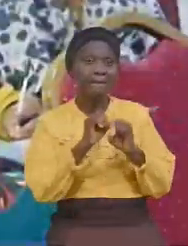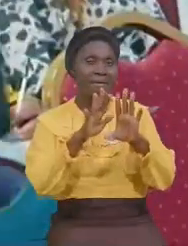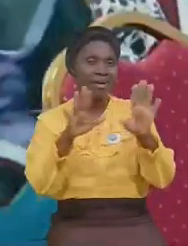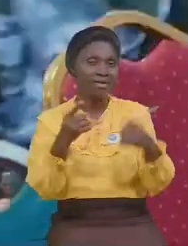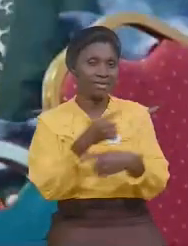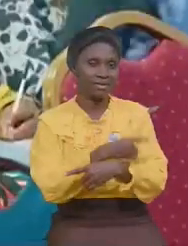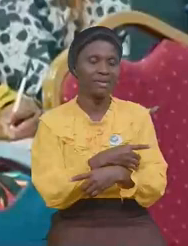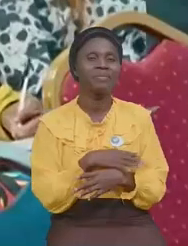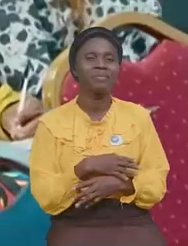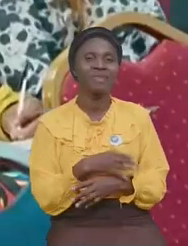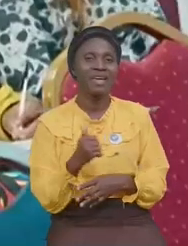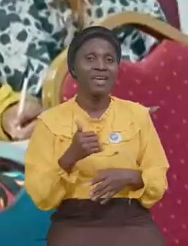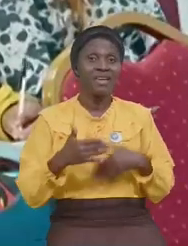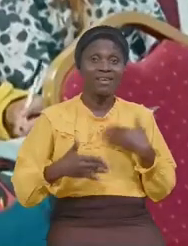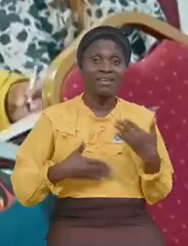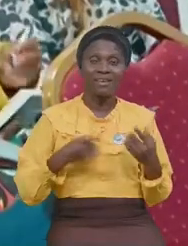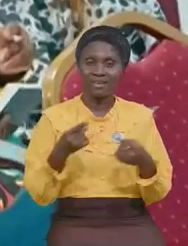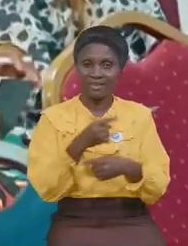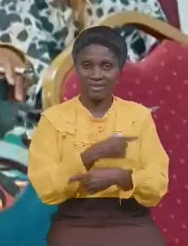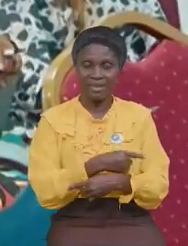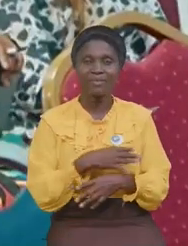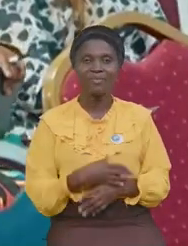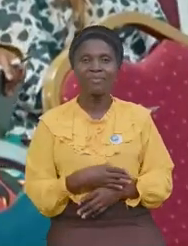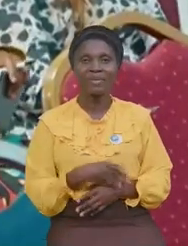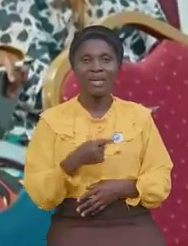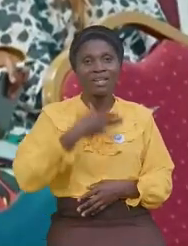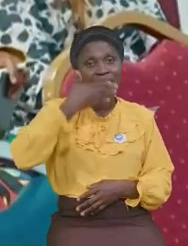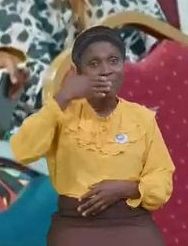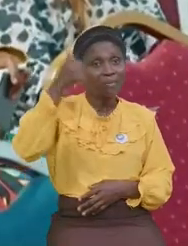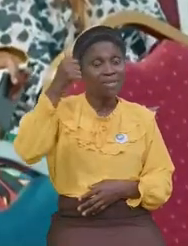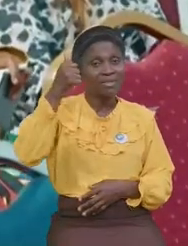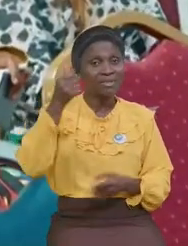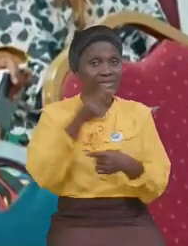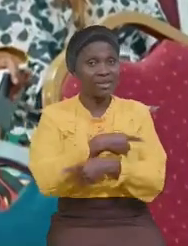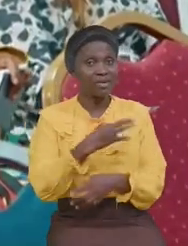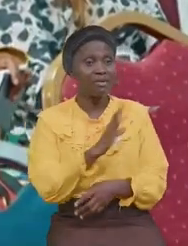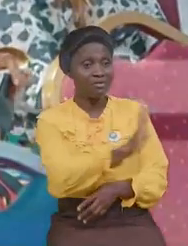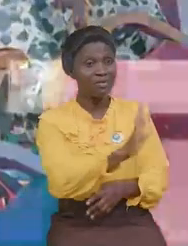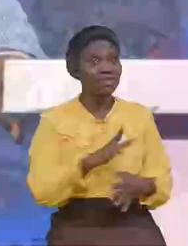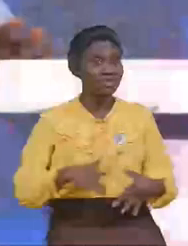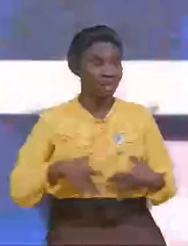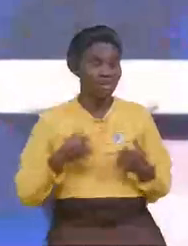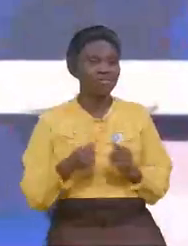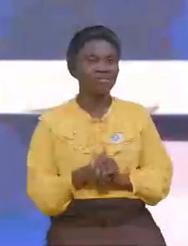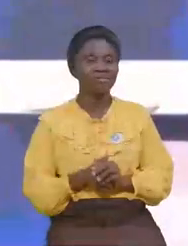radieux, un jour de joie. Le meilleur jour de sa vie.